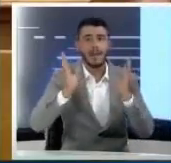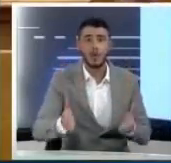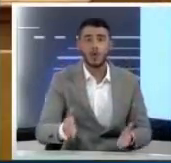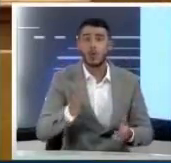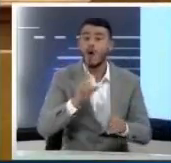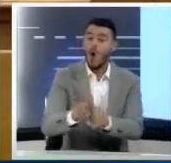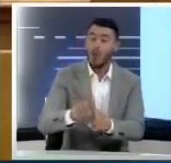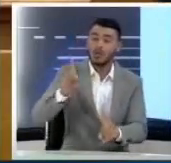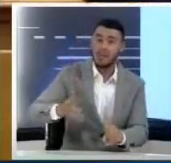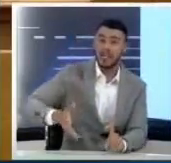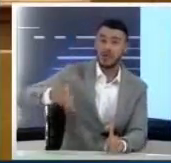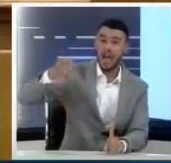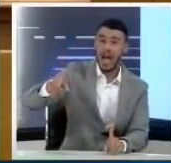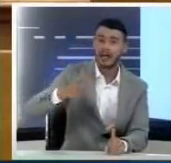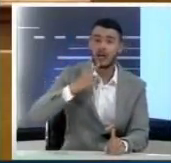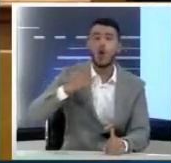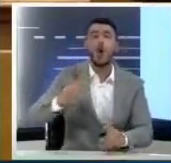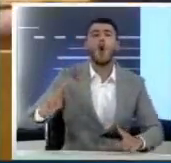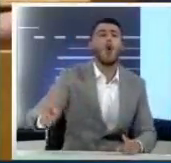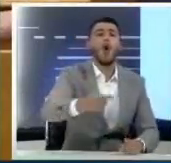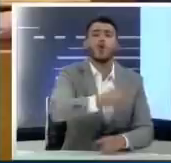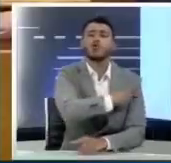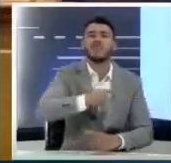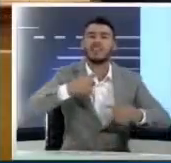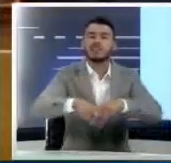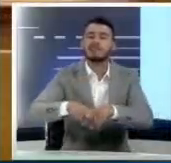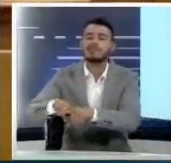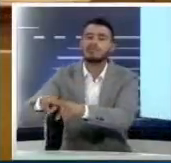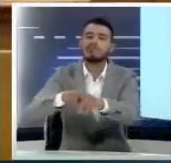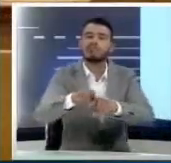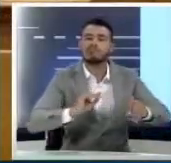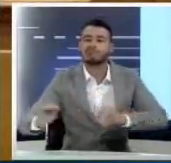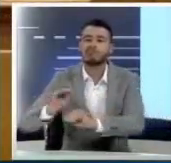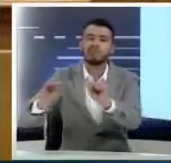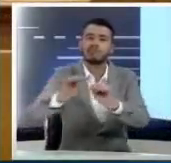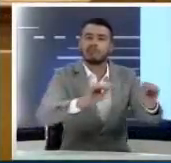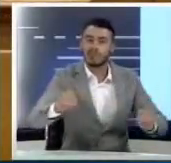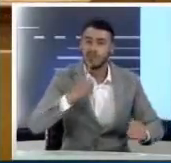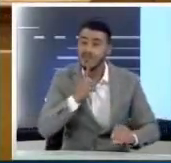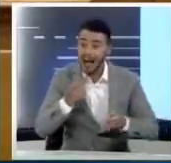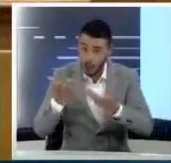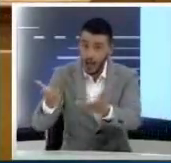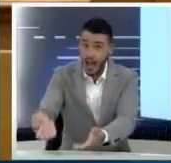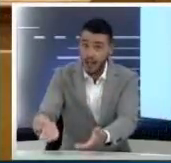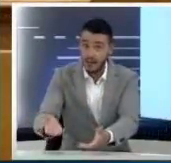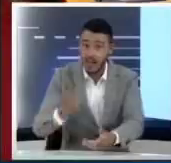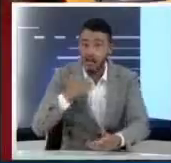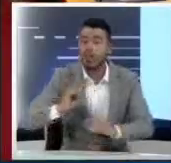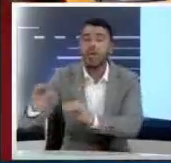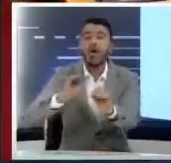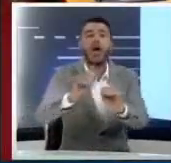Μητσοτάκη, πριν φύγετε, που βάλατε όλους τους διευθυντές για να μας σχολήσουν εμάς μετά. Αυτό δεν κάνατε. Κάνετε κάτι